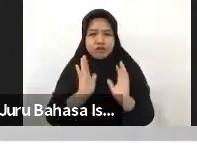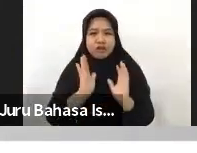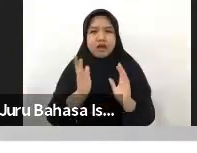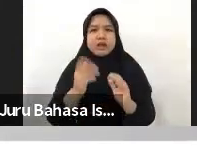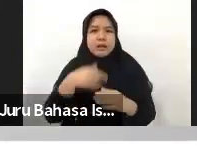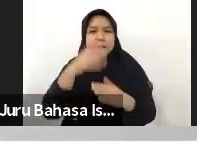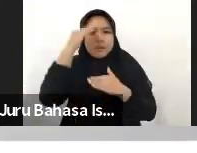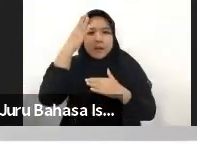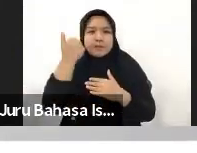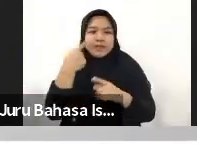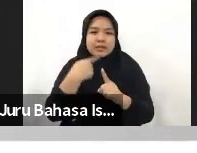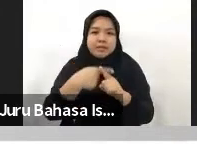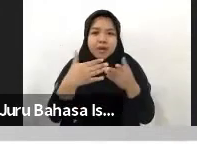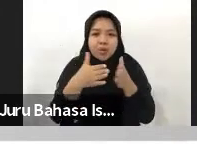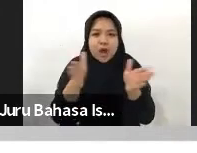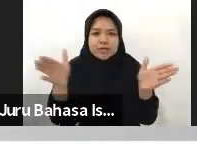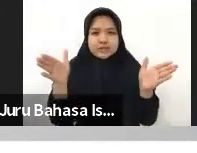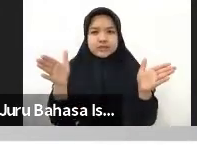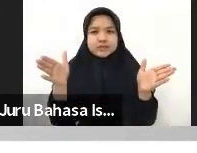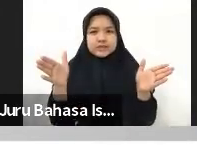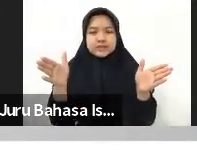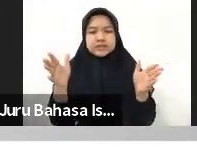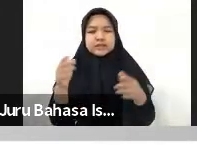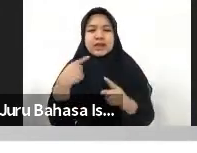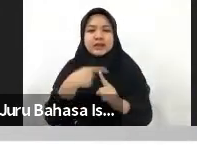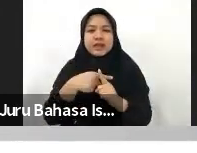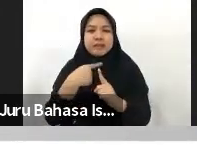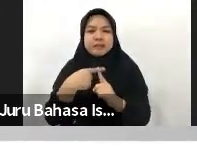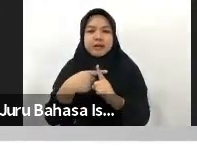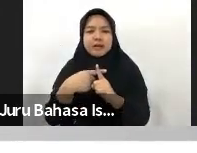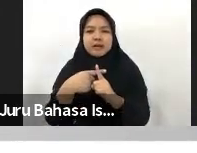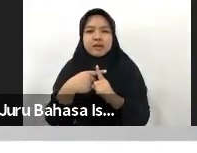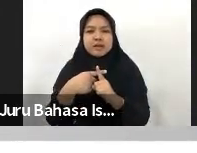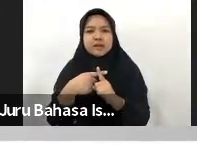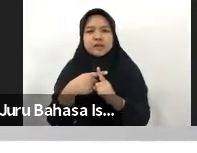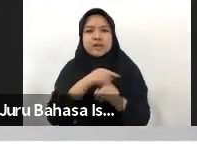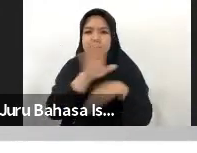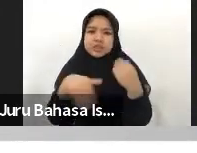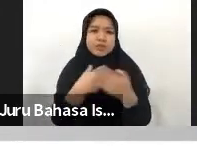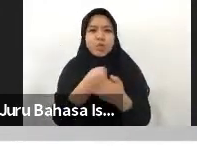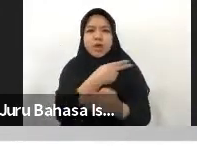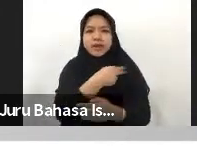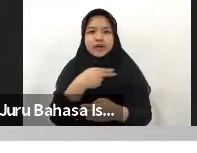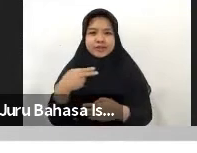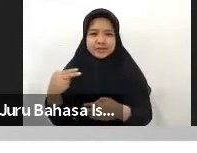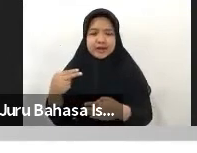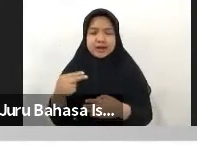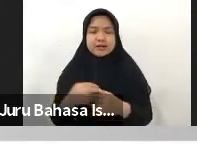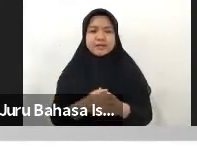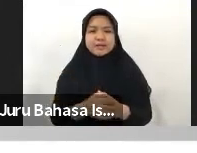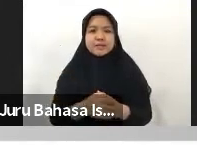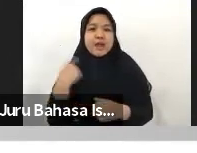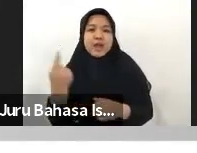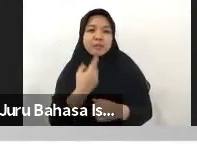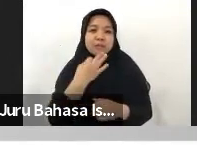semakin diperluas, jadi semakin apa ke seluruh Indonesia. Sejauh ini kami baru